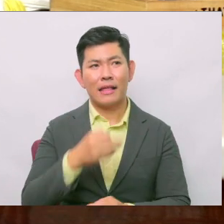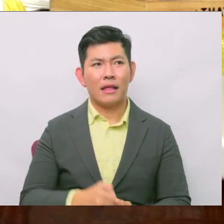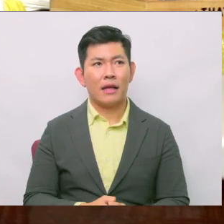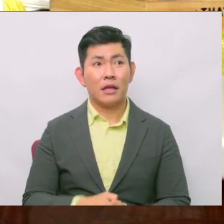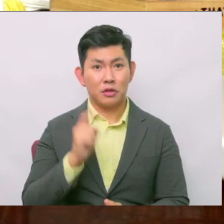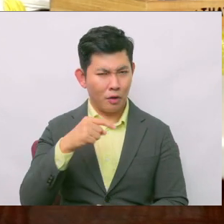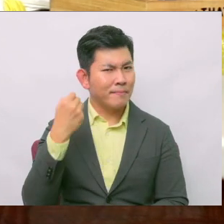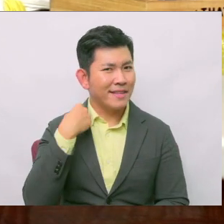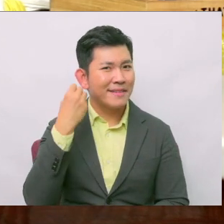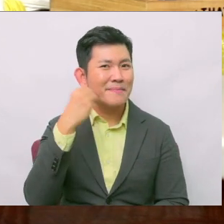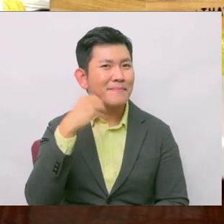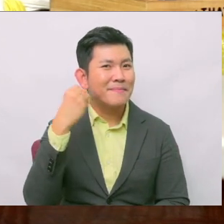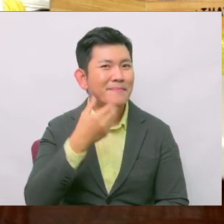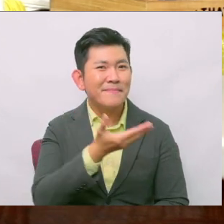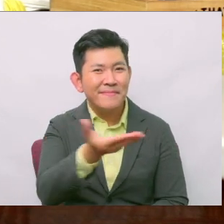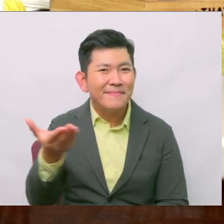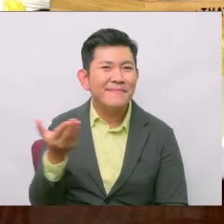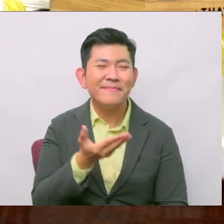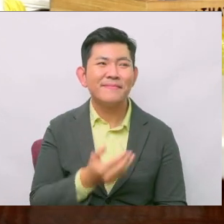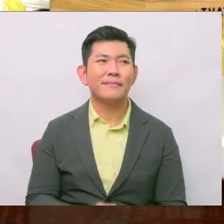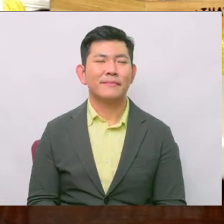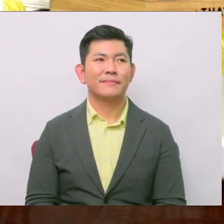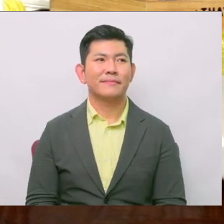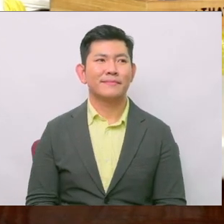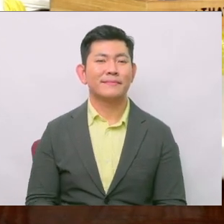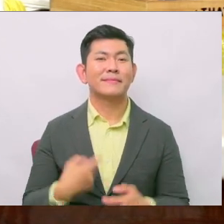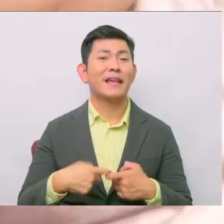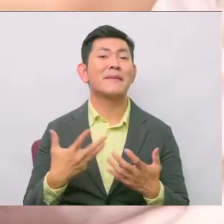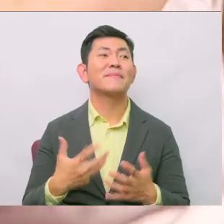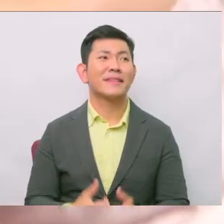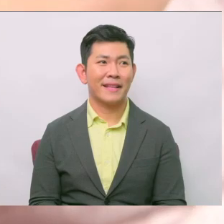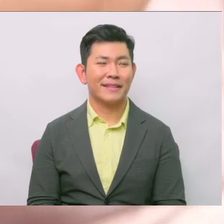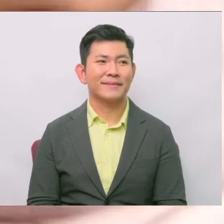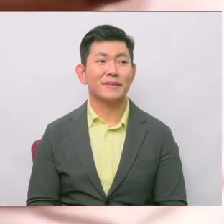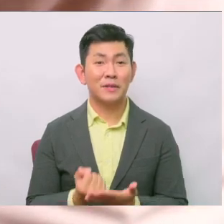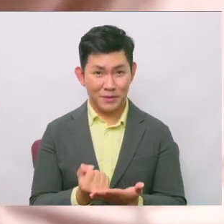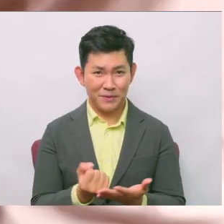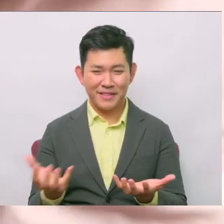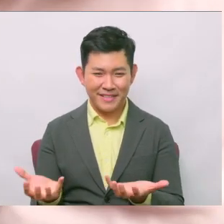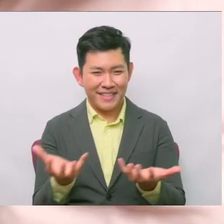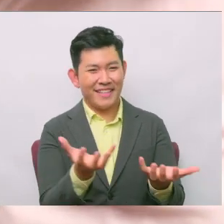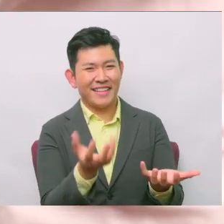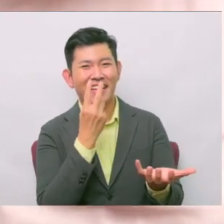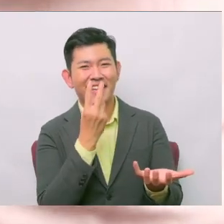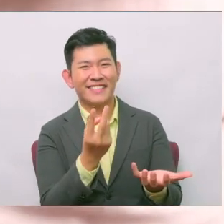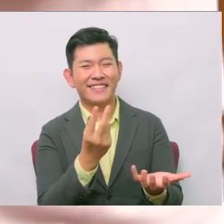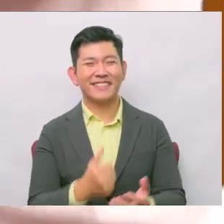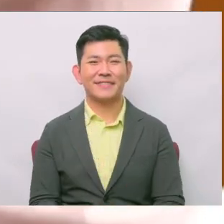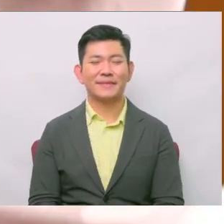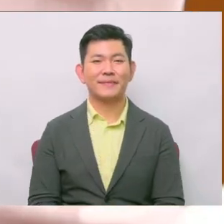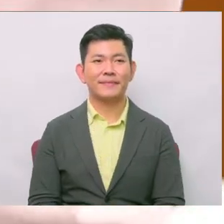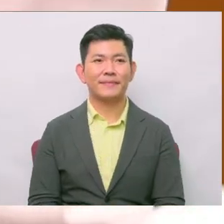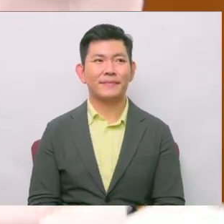าน นะคะคิดว่าน่าจะไม่ยาก เห็นไหมคะ คือถือเกลือเน า ะ นี่ค่ะหลักๆก็เนาะ